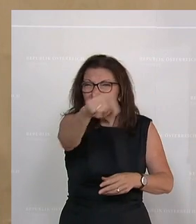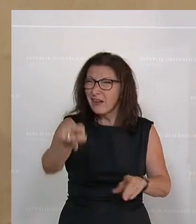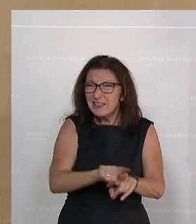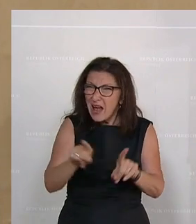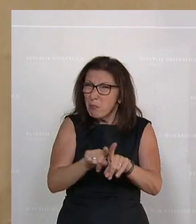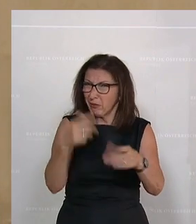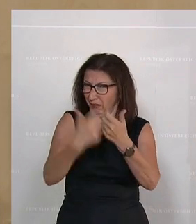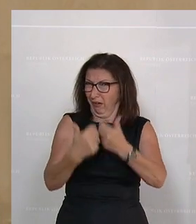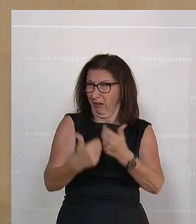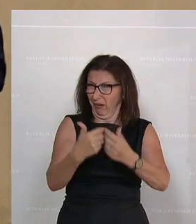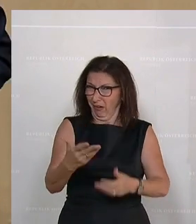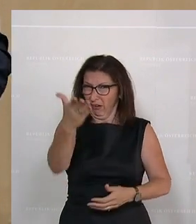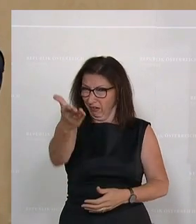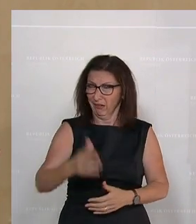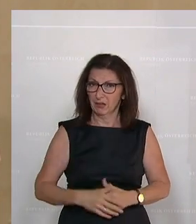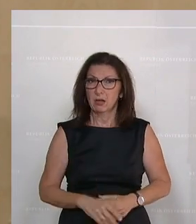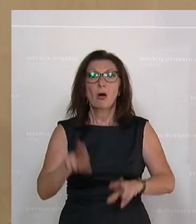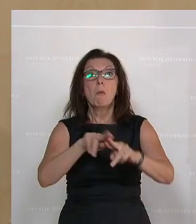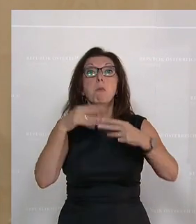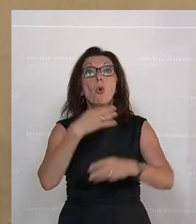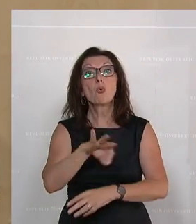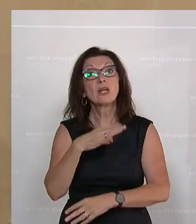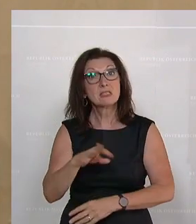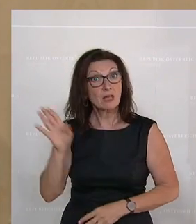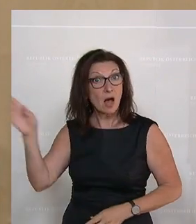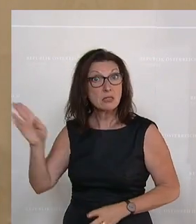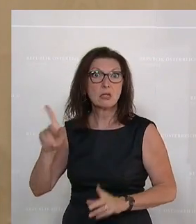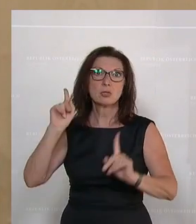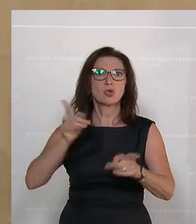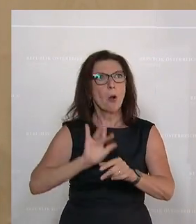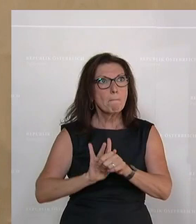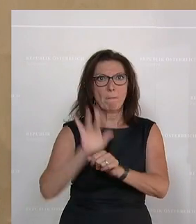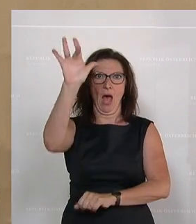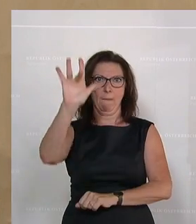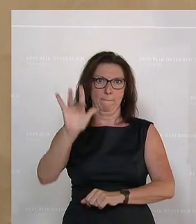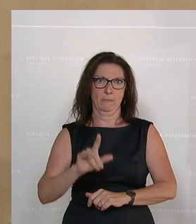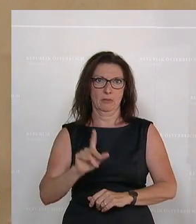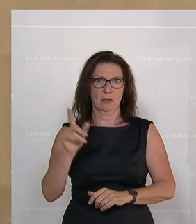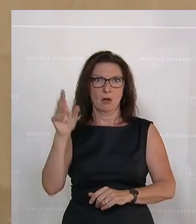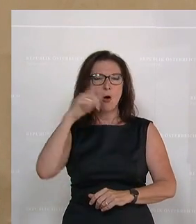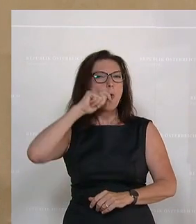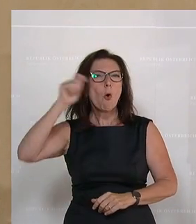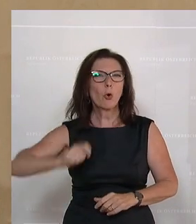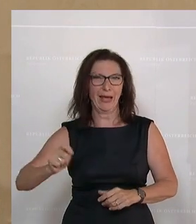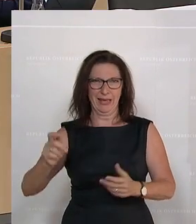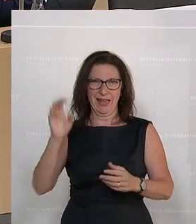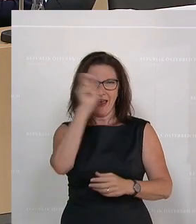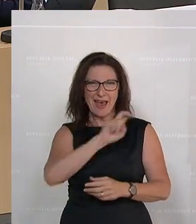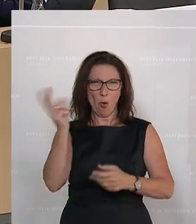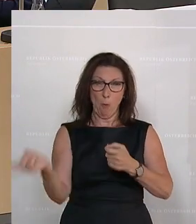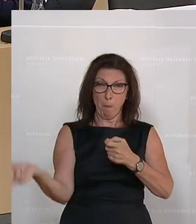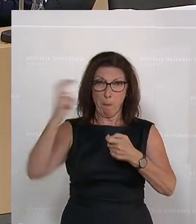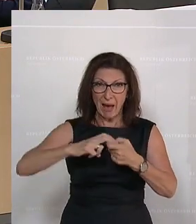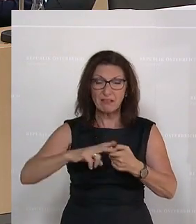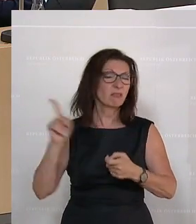und der bundeskanzler hätte ein veto einzulegen gegen diesen beitritt der ukraine zur europäischen